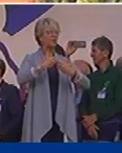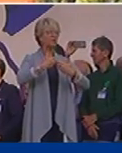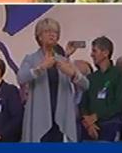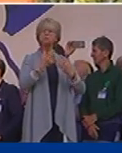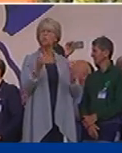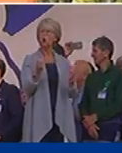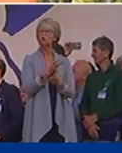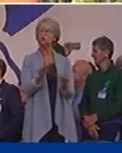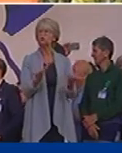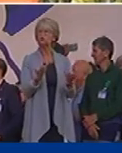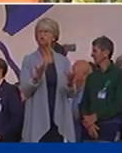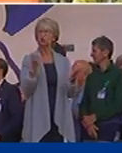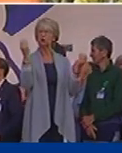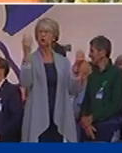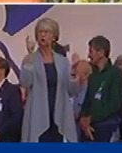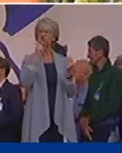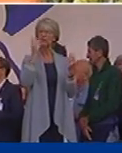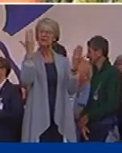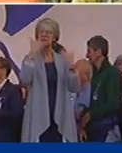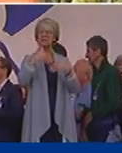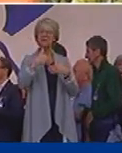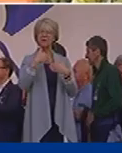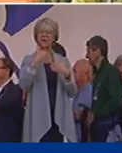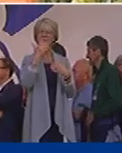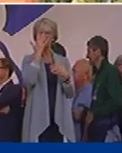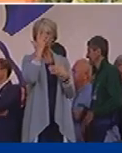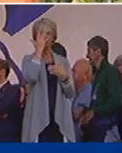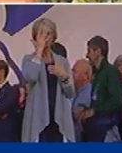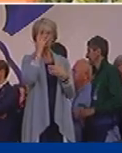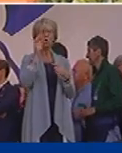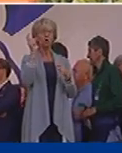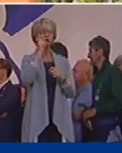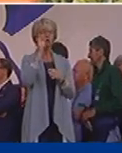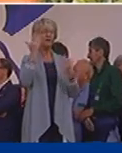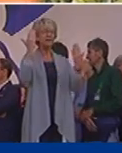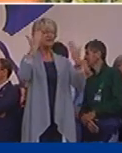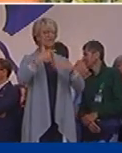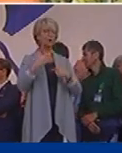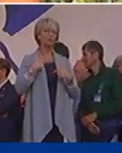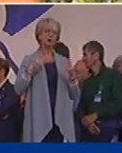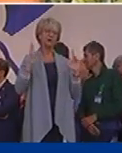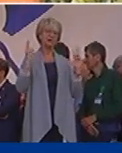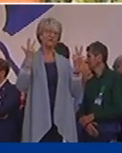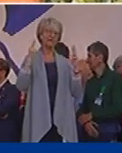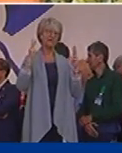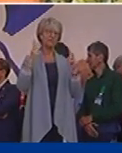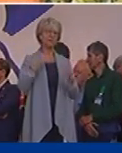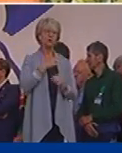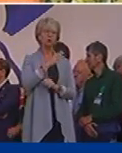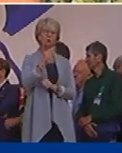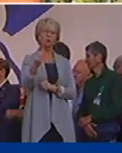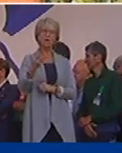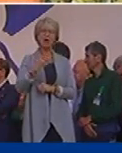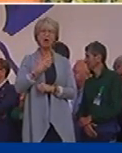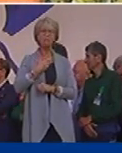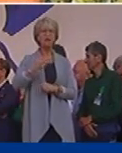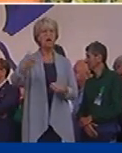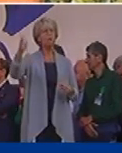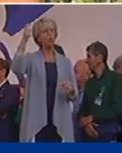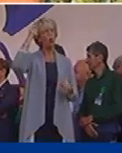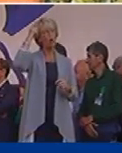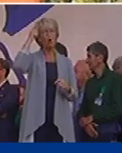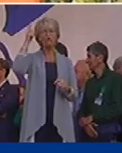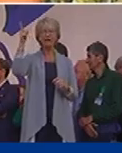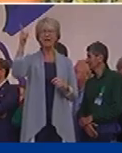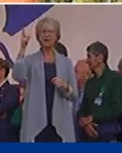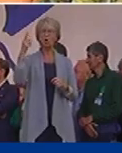Cosa succede il giovedì sera? Il giovedì sera ci divertiremo tutti quanti perché abbiamo un governo originale